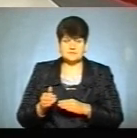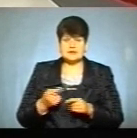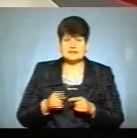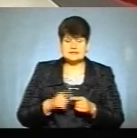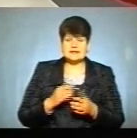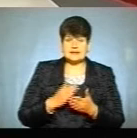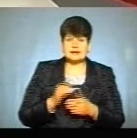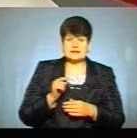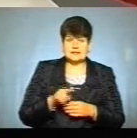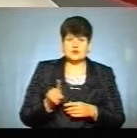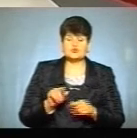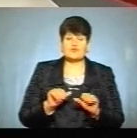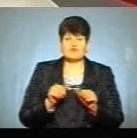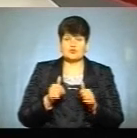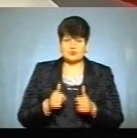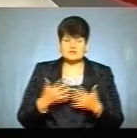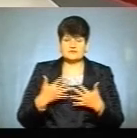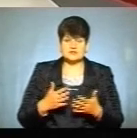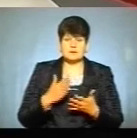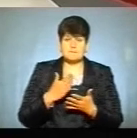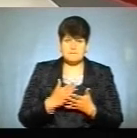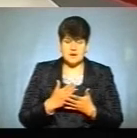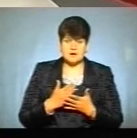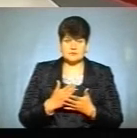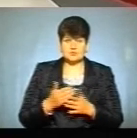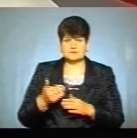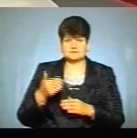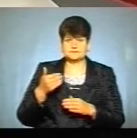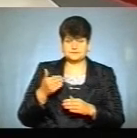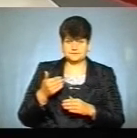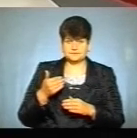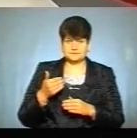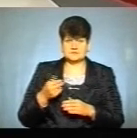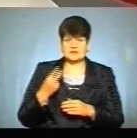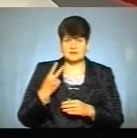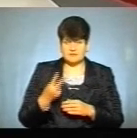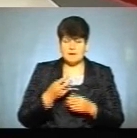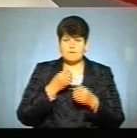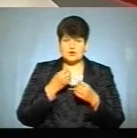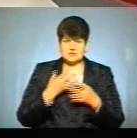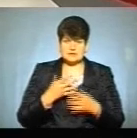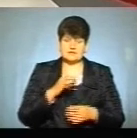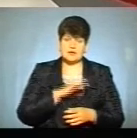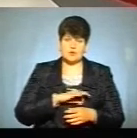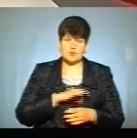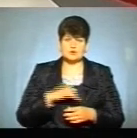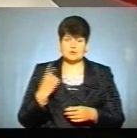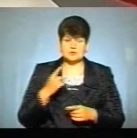те, що формується, і ми вже маємо за собою два позитивних на користь обласної